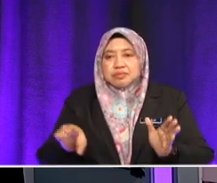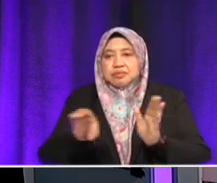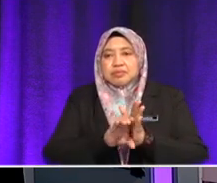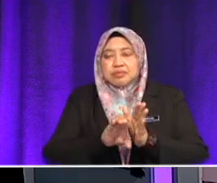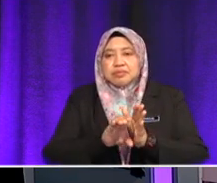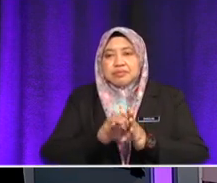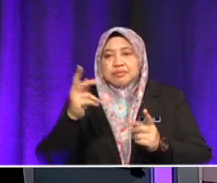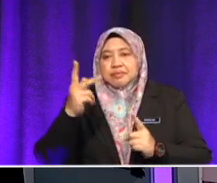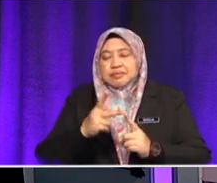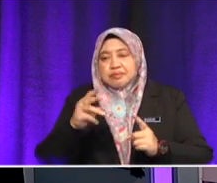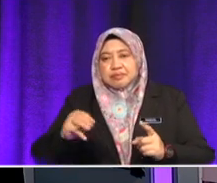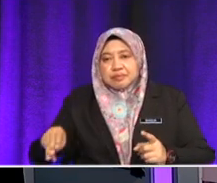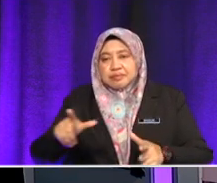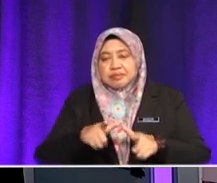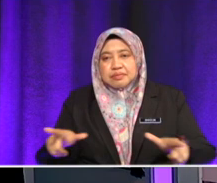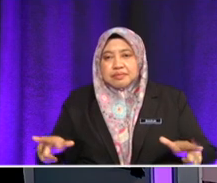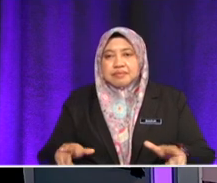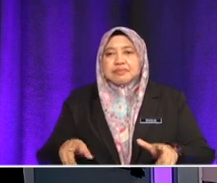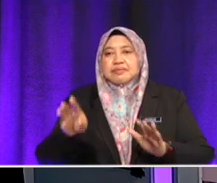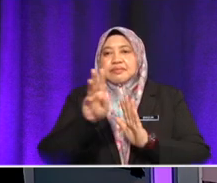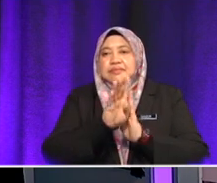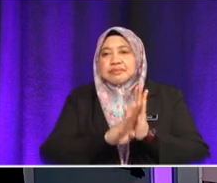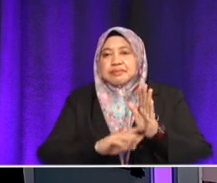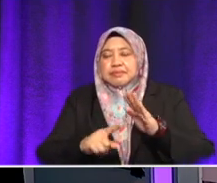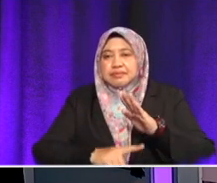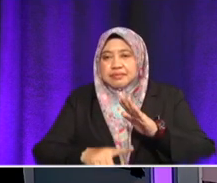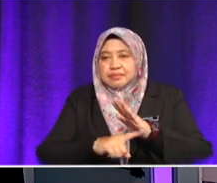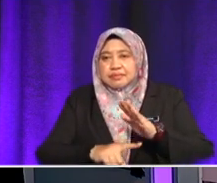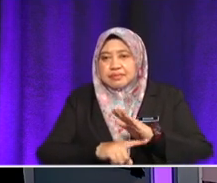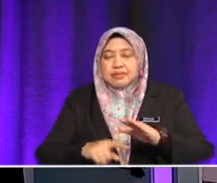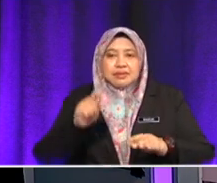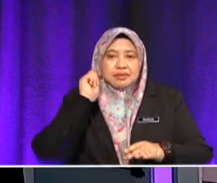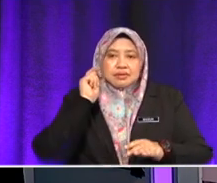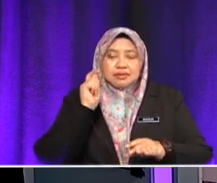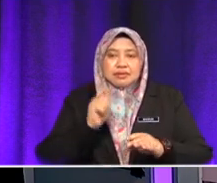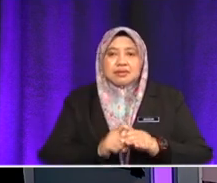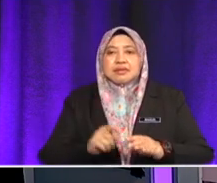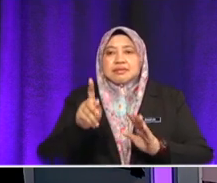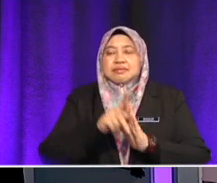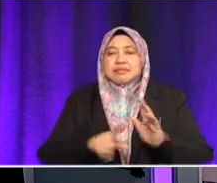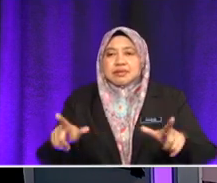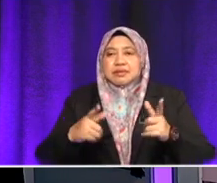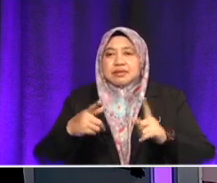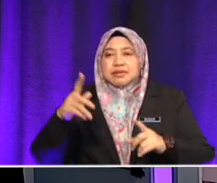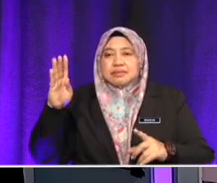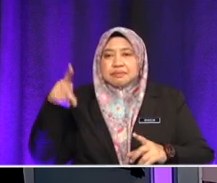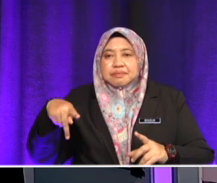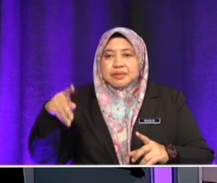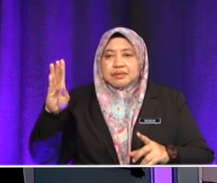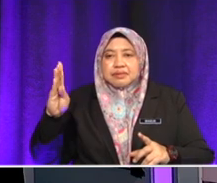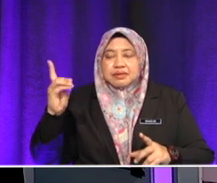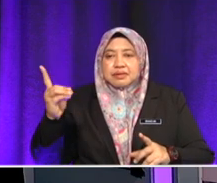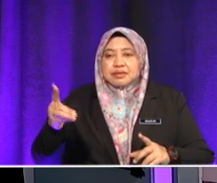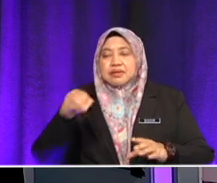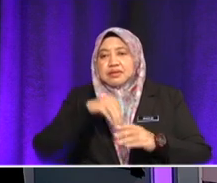murid yang lain Jadi berdasarkan tadi pelaksanaan PBB dalam bilik darja berdasarkan